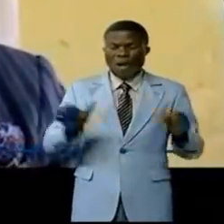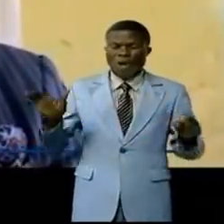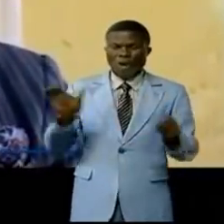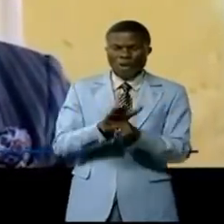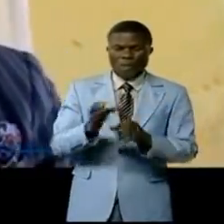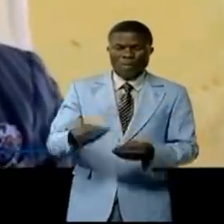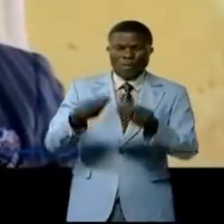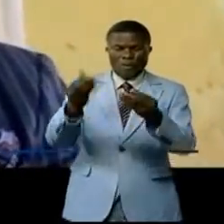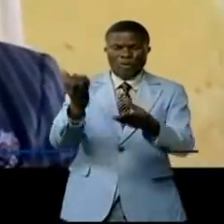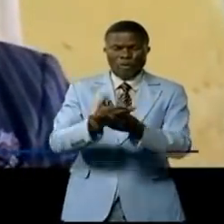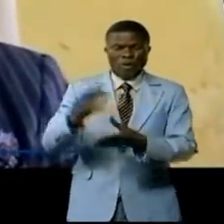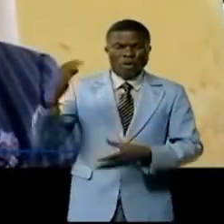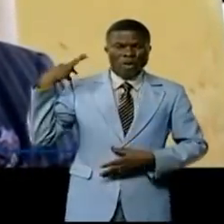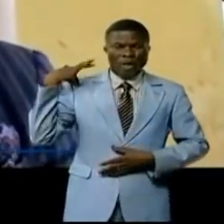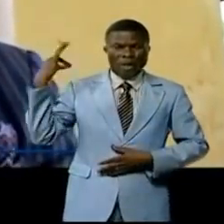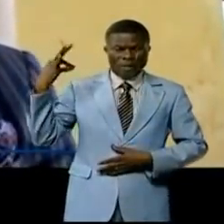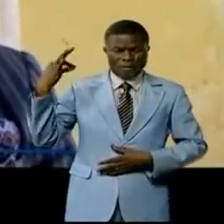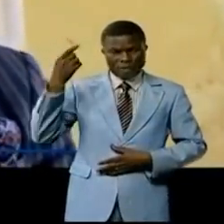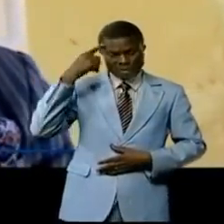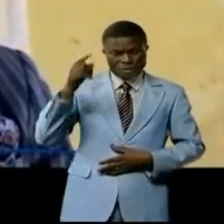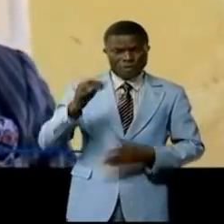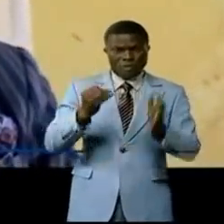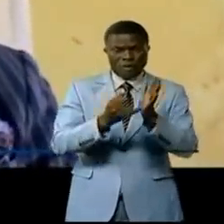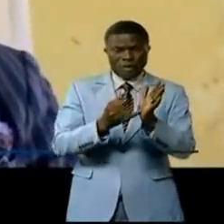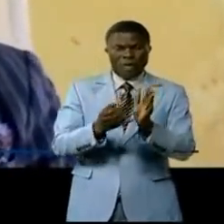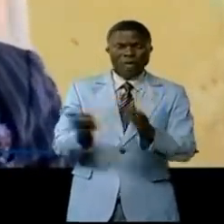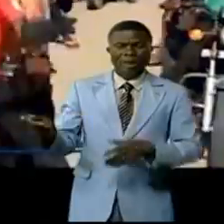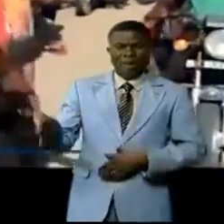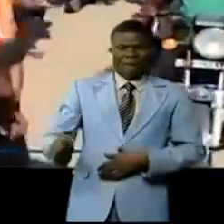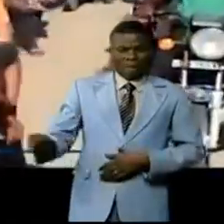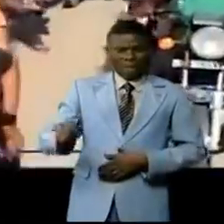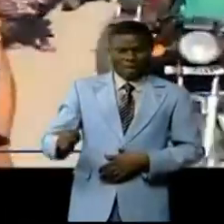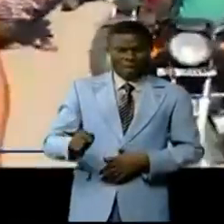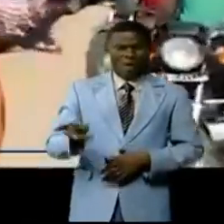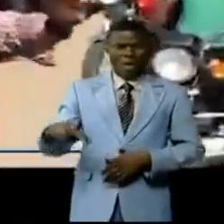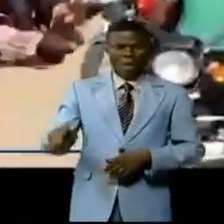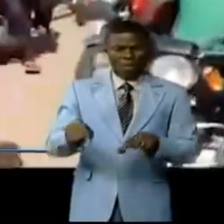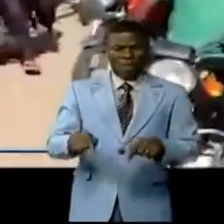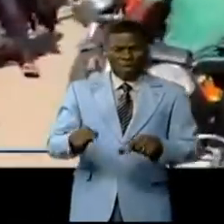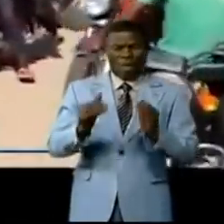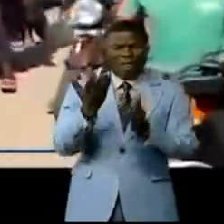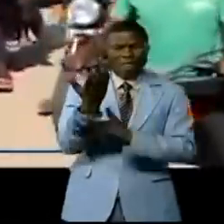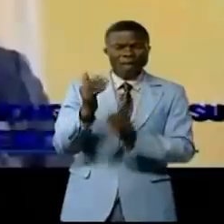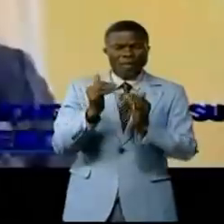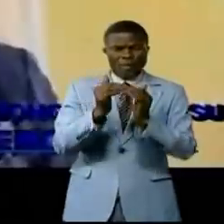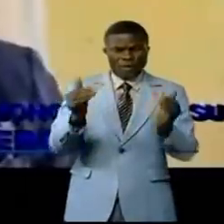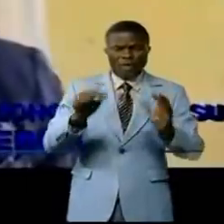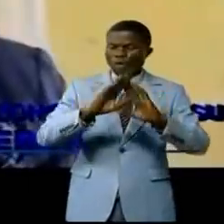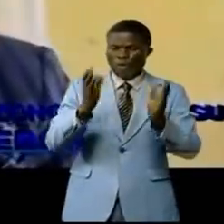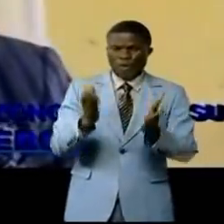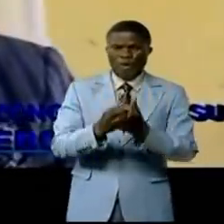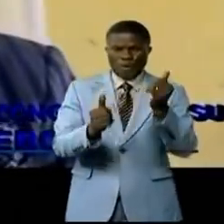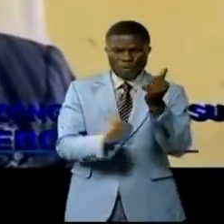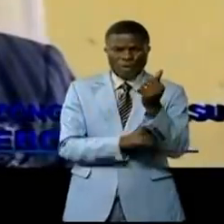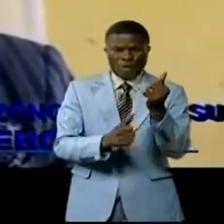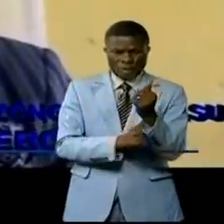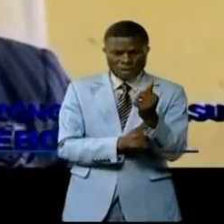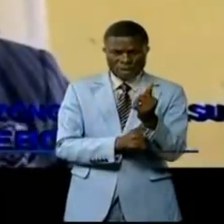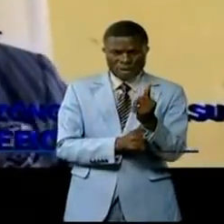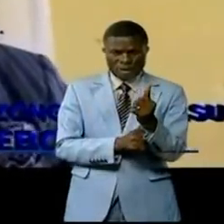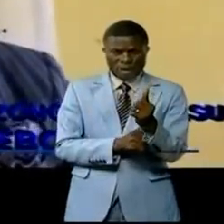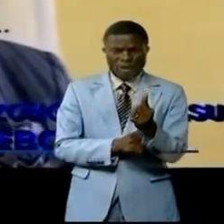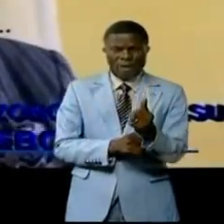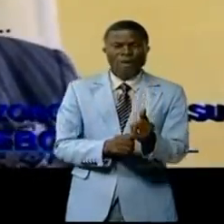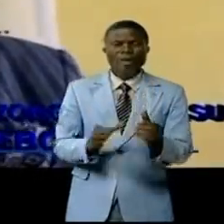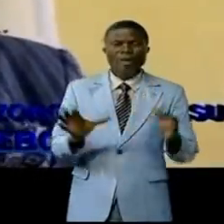candidature. Pour les 6 territoires de la province du Sankourou, c'est la paix et tout le monde doit être